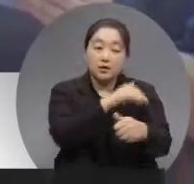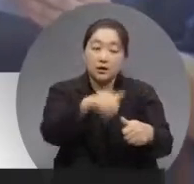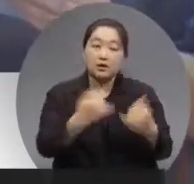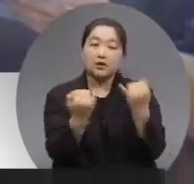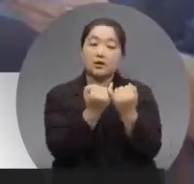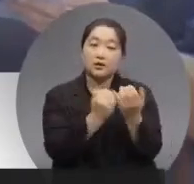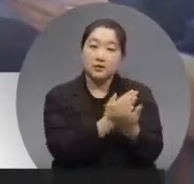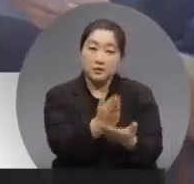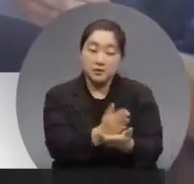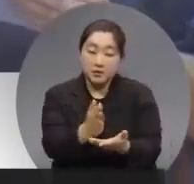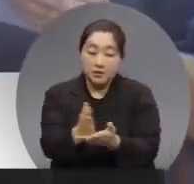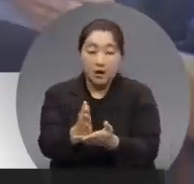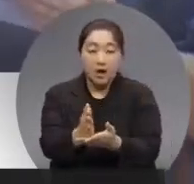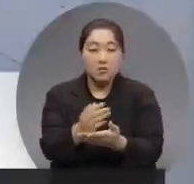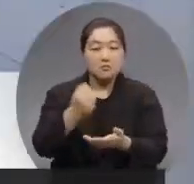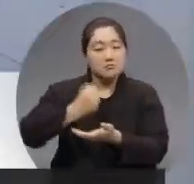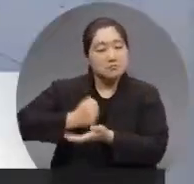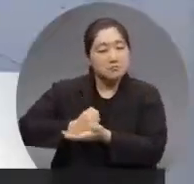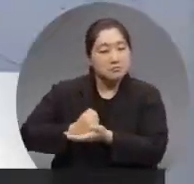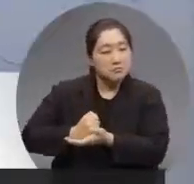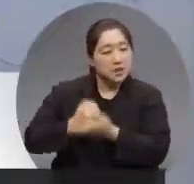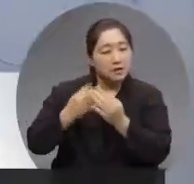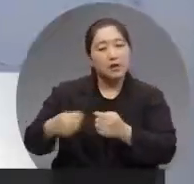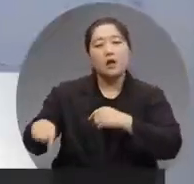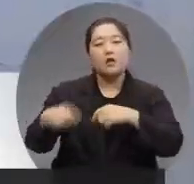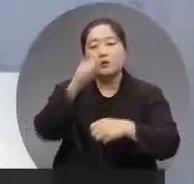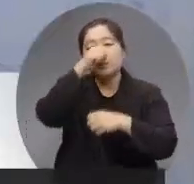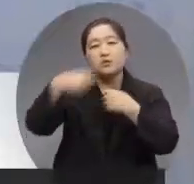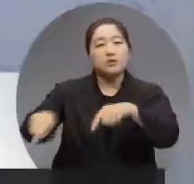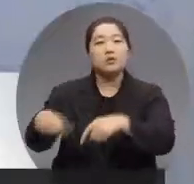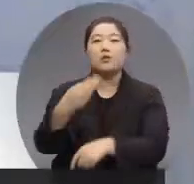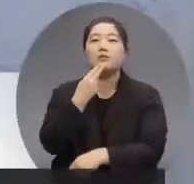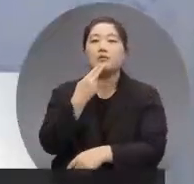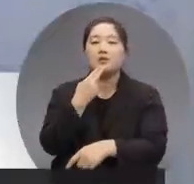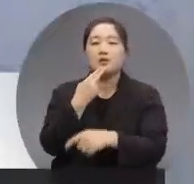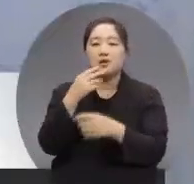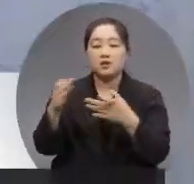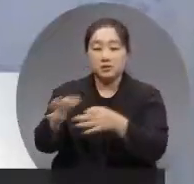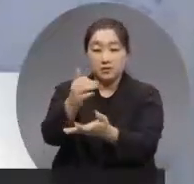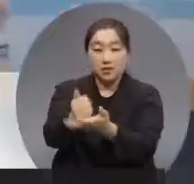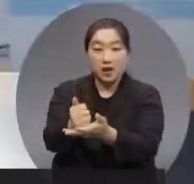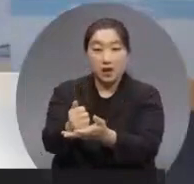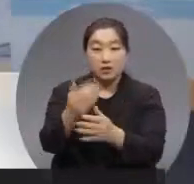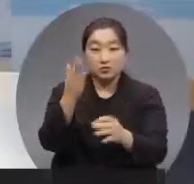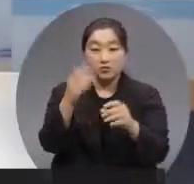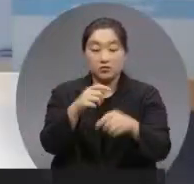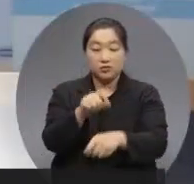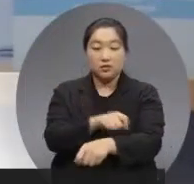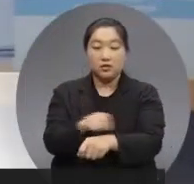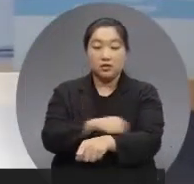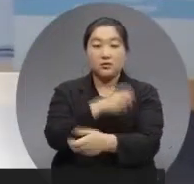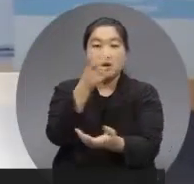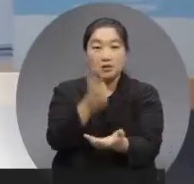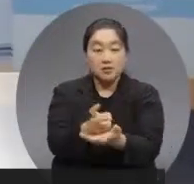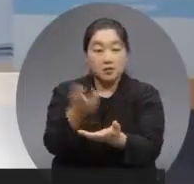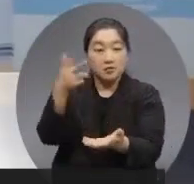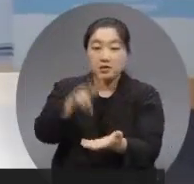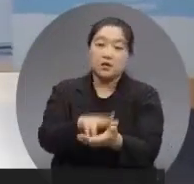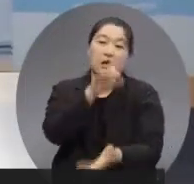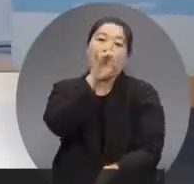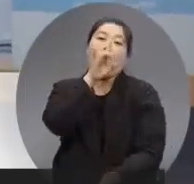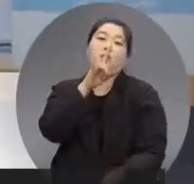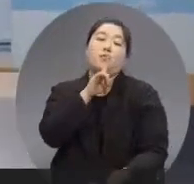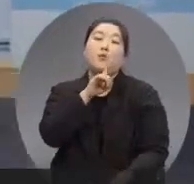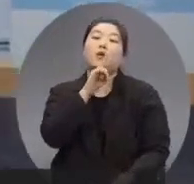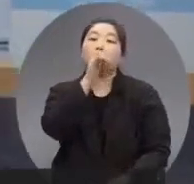구설에 비해 좋은 정책이 없었던 평가를 받았는데 김지사가 역점적으로 추진하는 중부내륙특별법을 제정하면 안